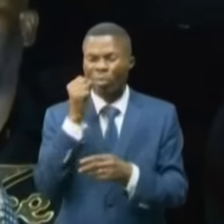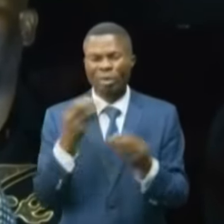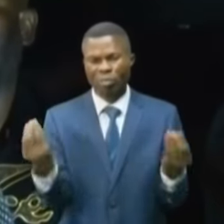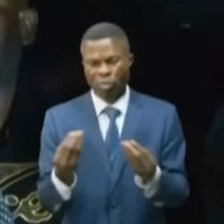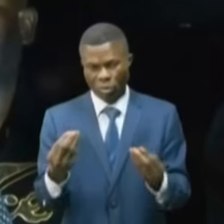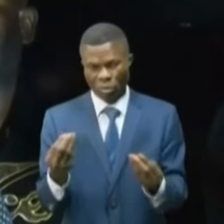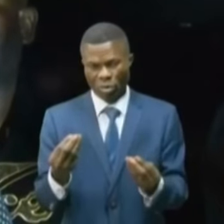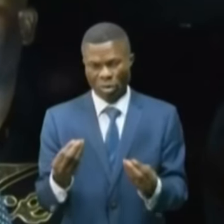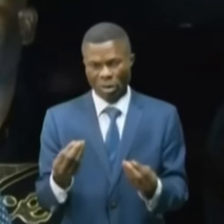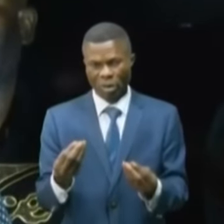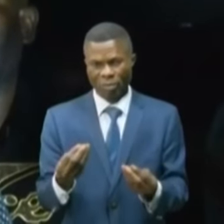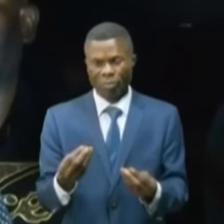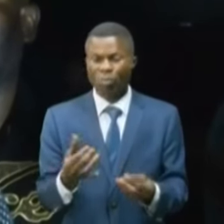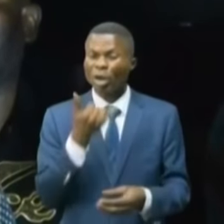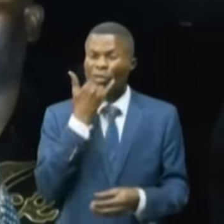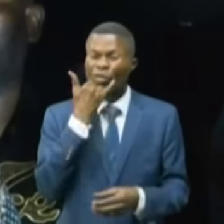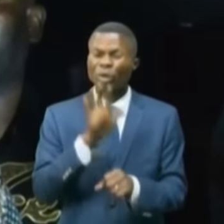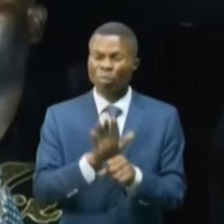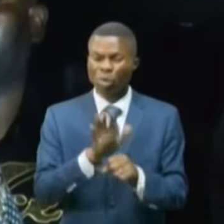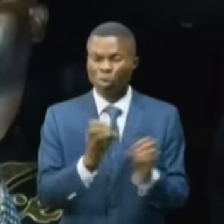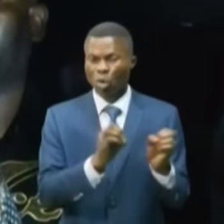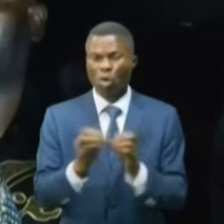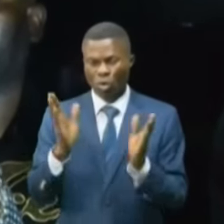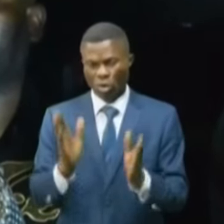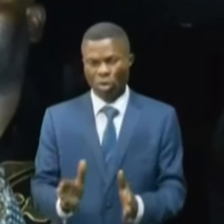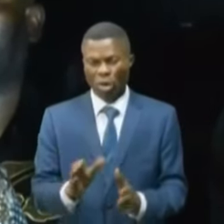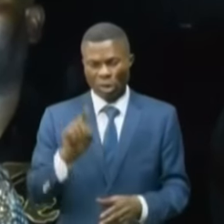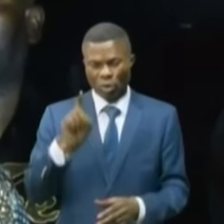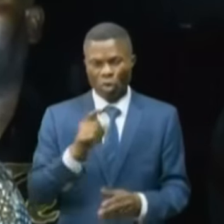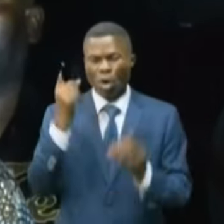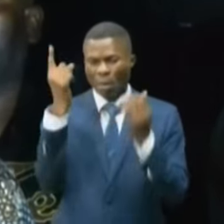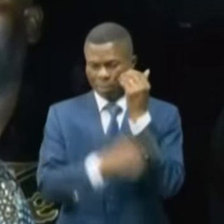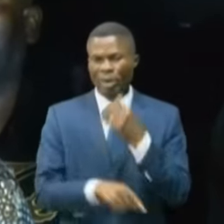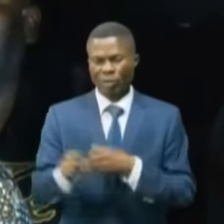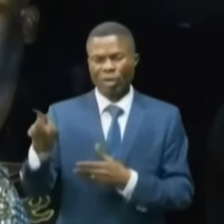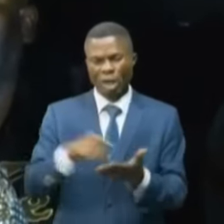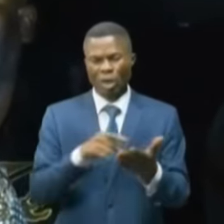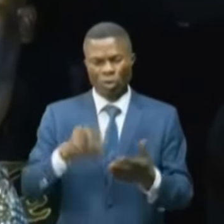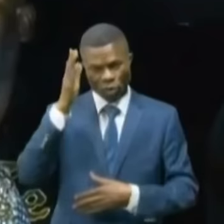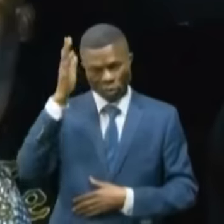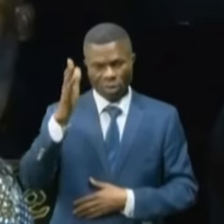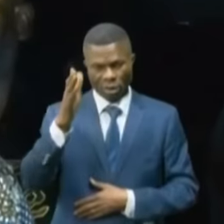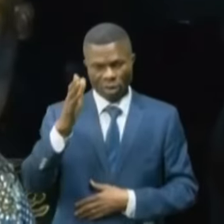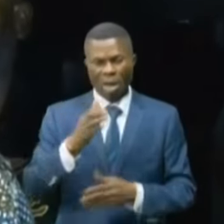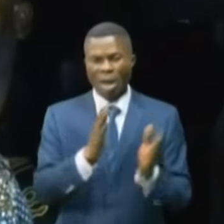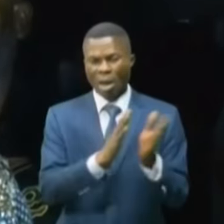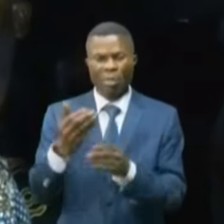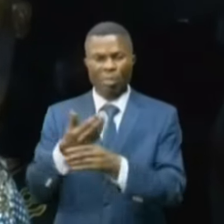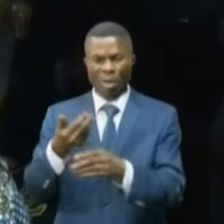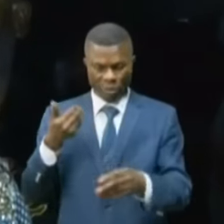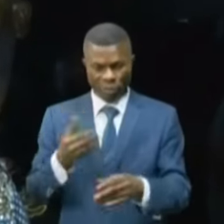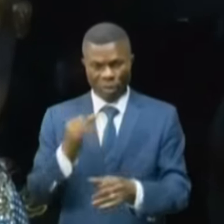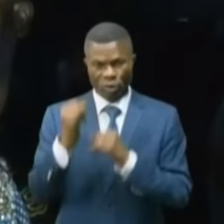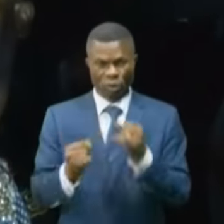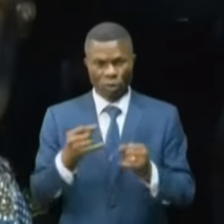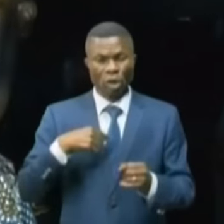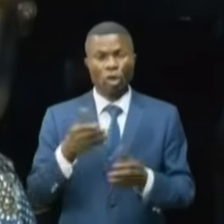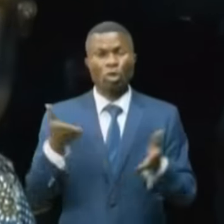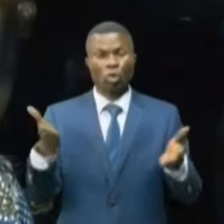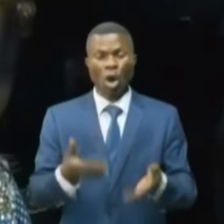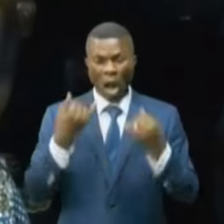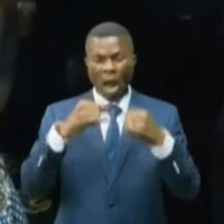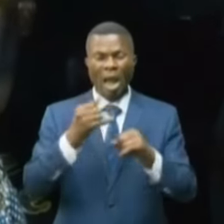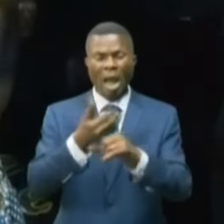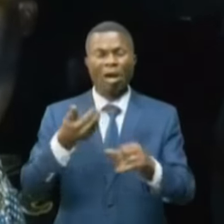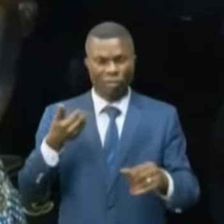il y a une faille de l'organisation qu'il faut absolument corriger, c'est-à-dire anticiper. Si nous étions mis